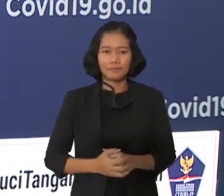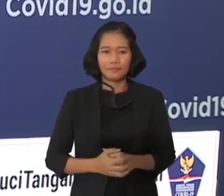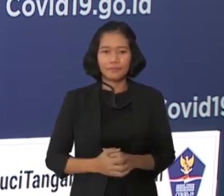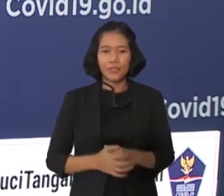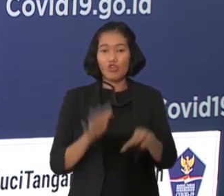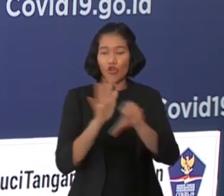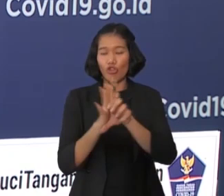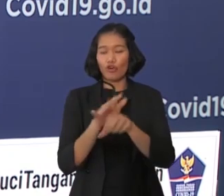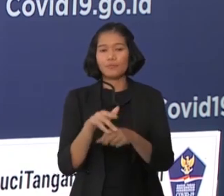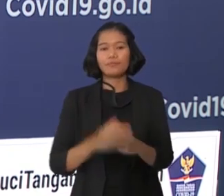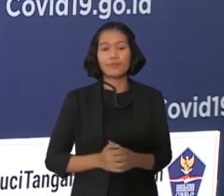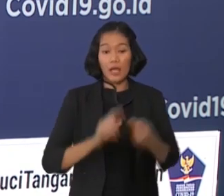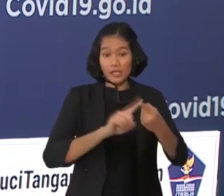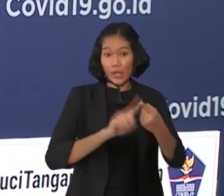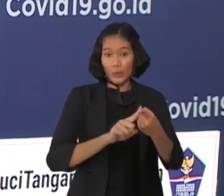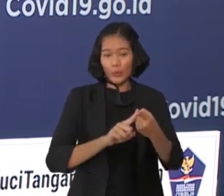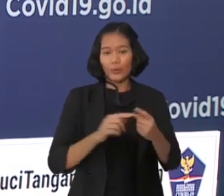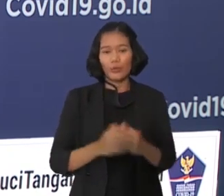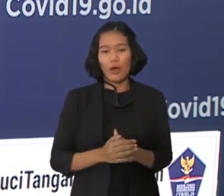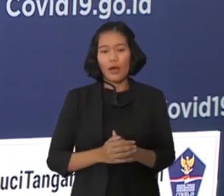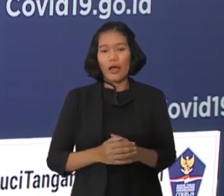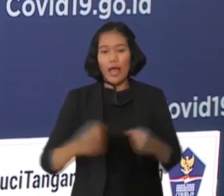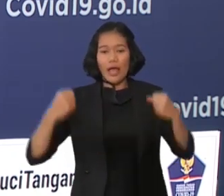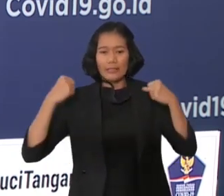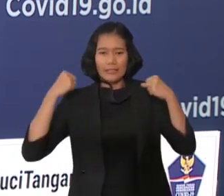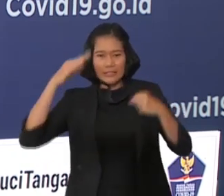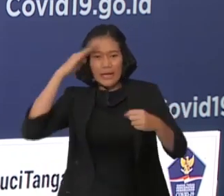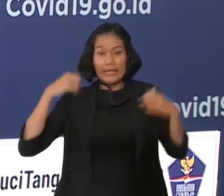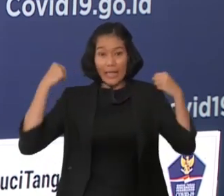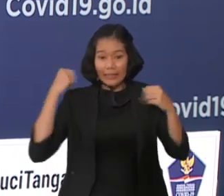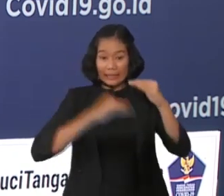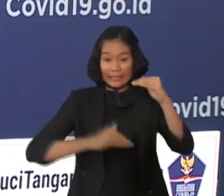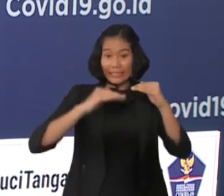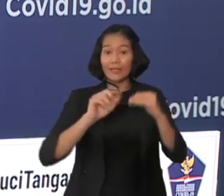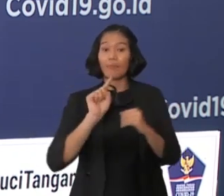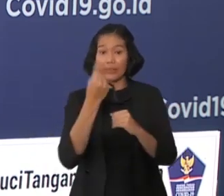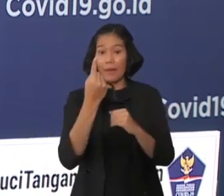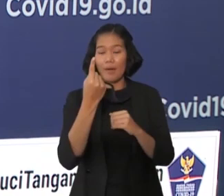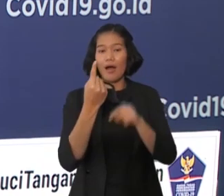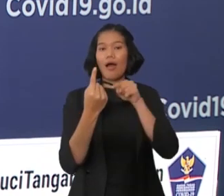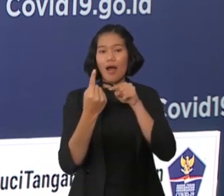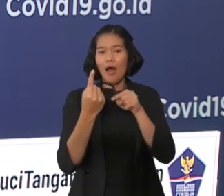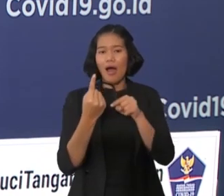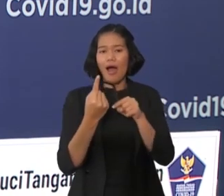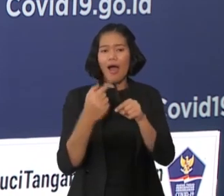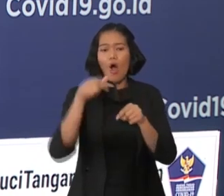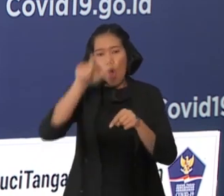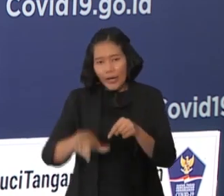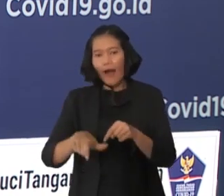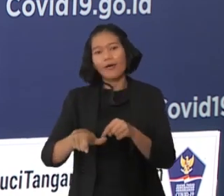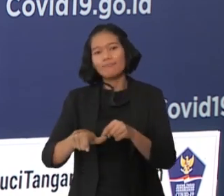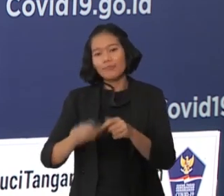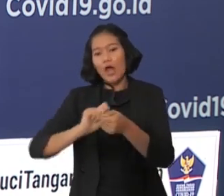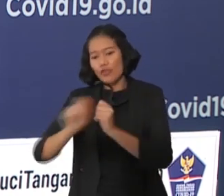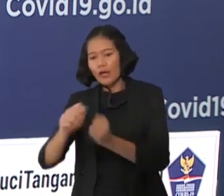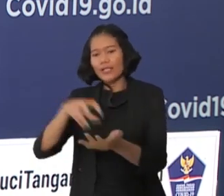contohnya satu untuk tenaga kesehatan tingkat pertama yaitu tenaga kesehatan yang bekerja di tempat